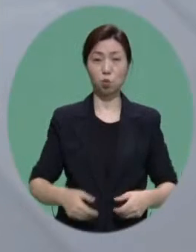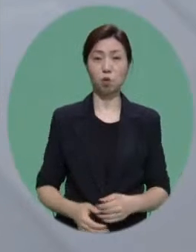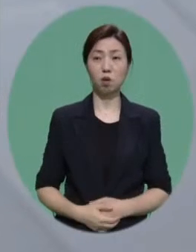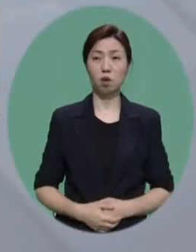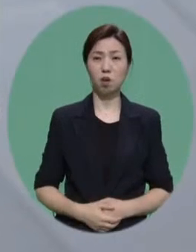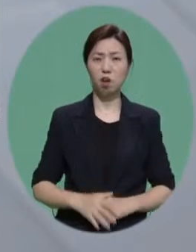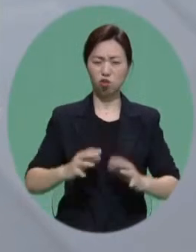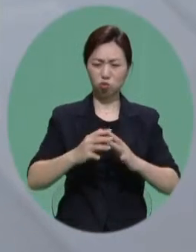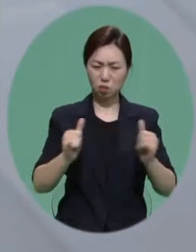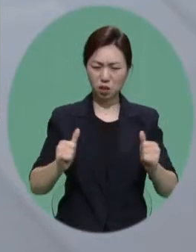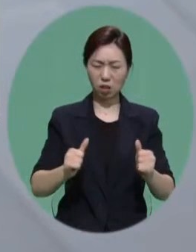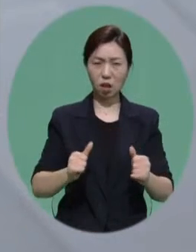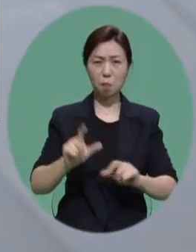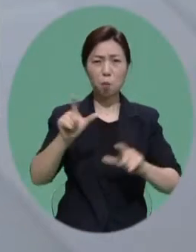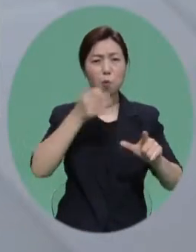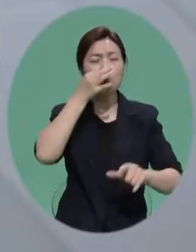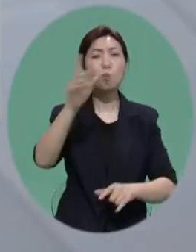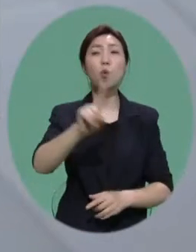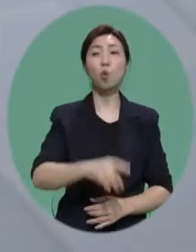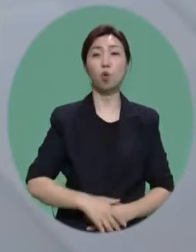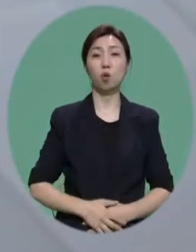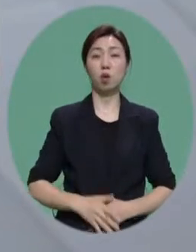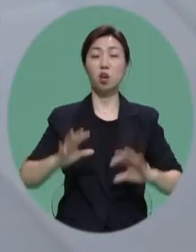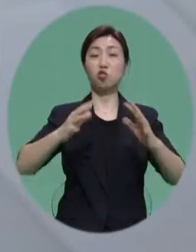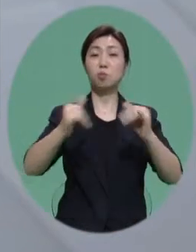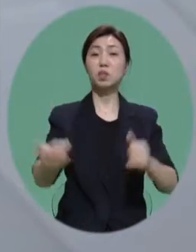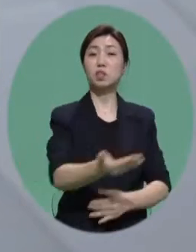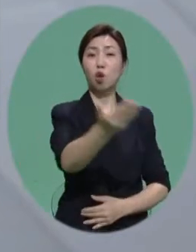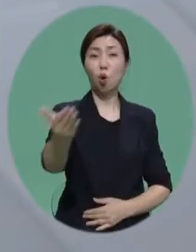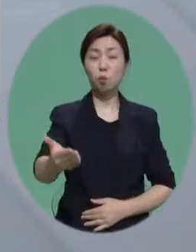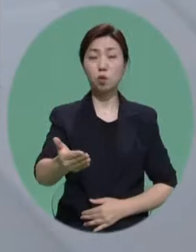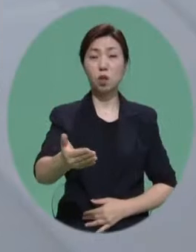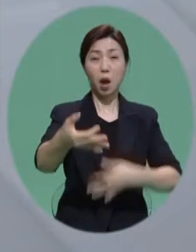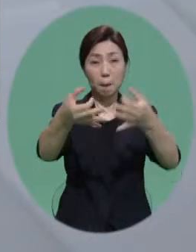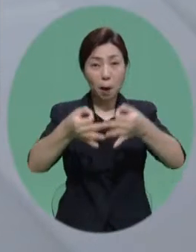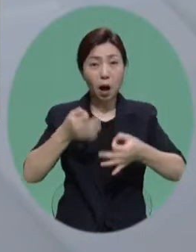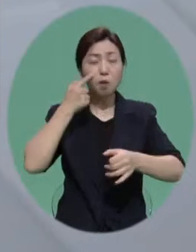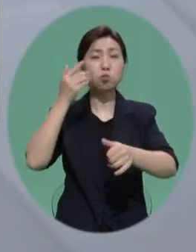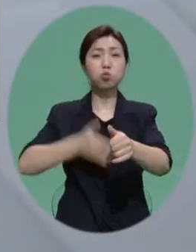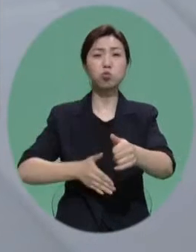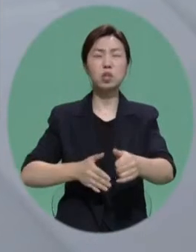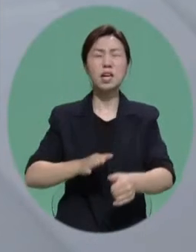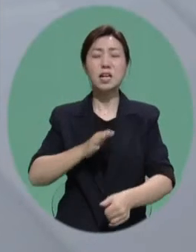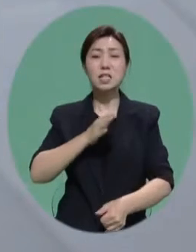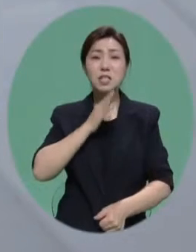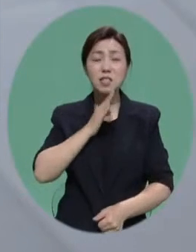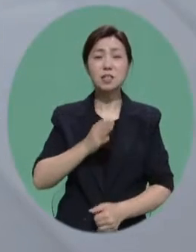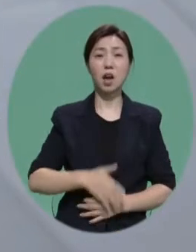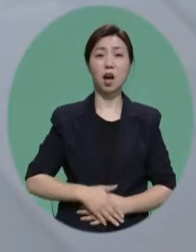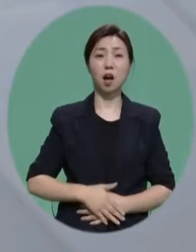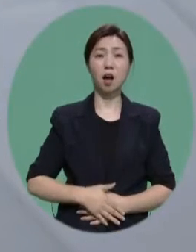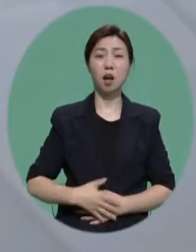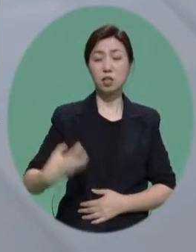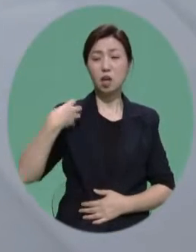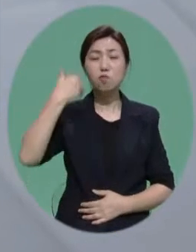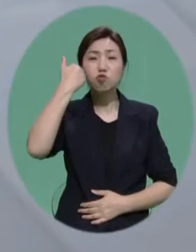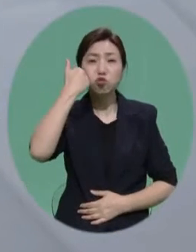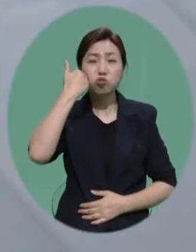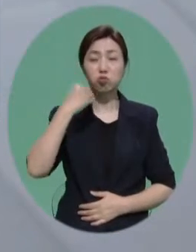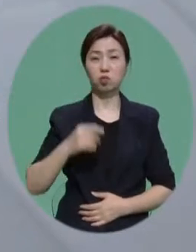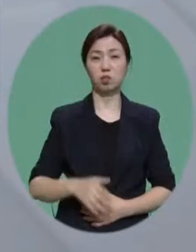뭡니까 공연 여러분 한번 보십시오 누가 진짜 몸통 인지 4 젊 어